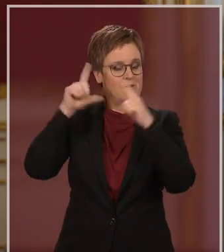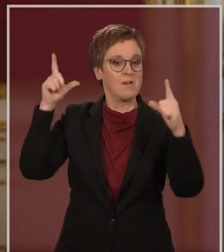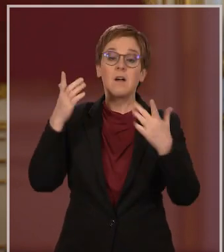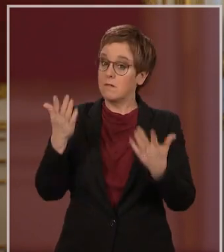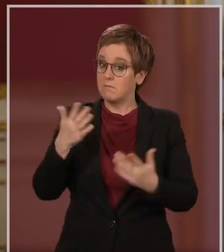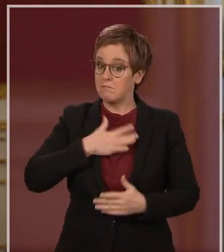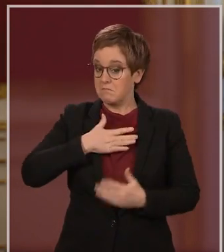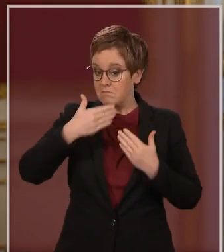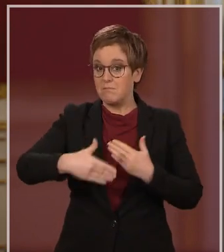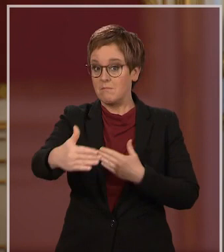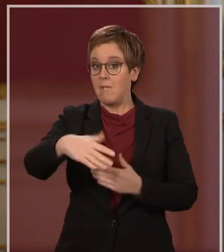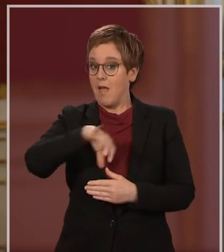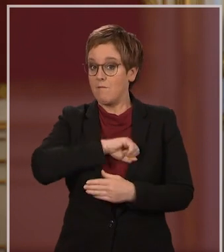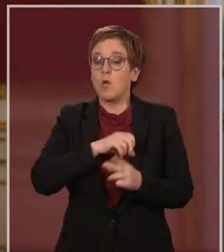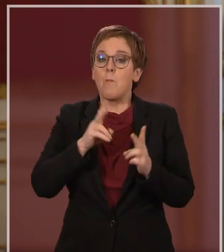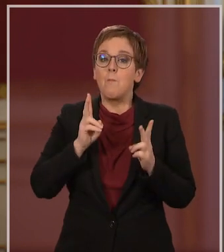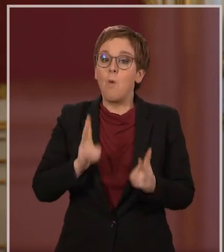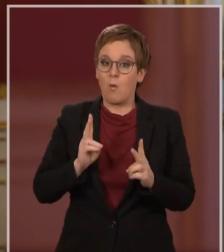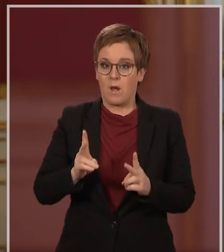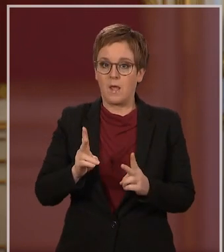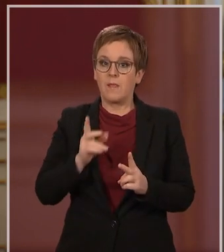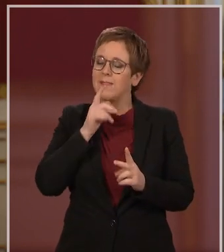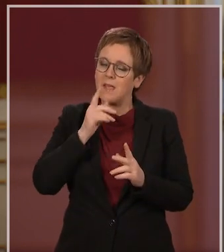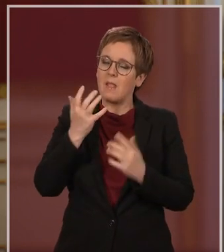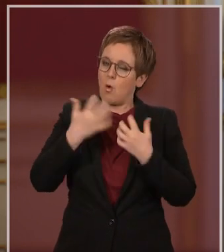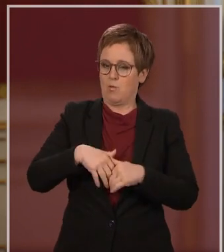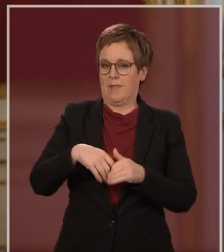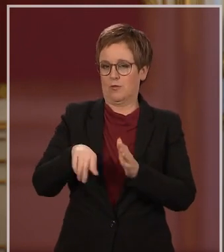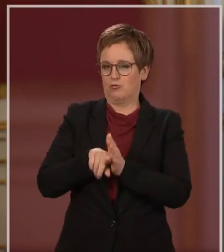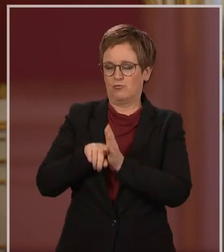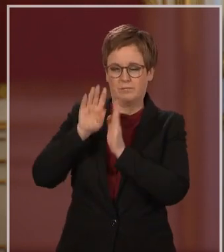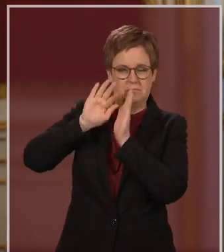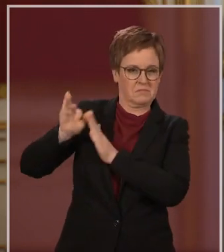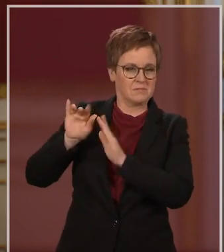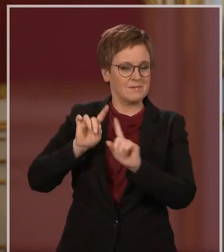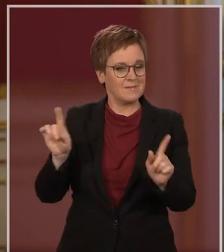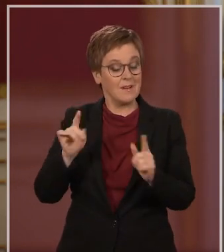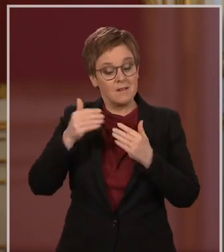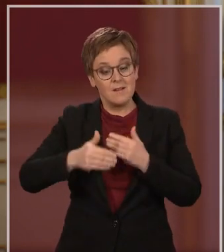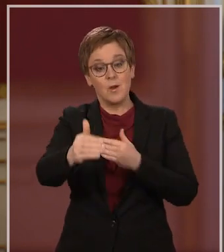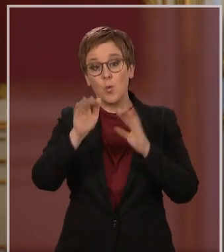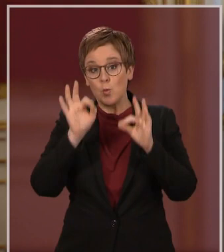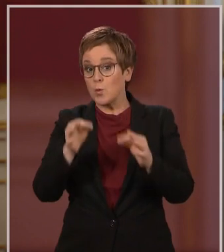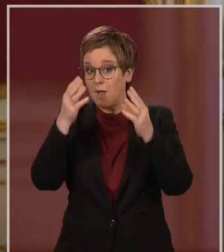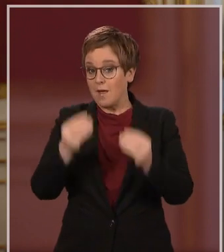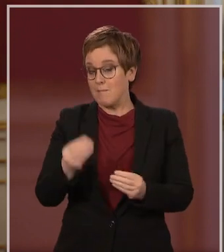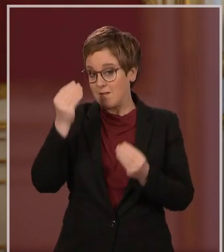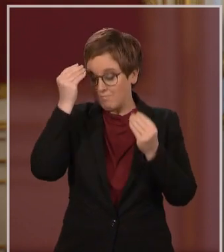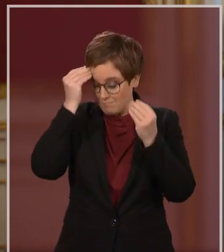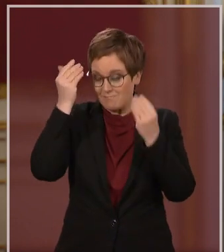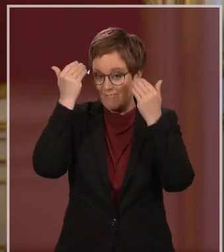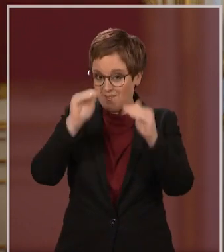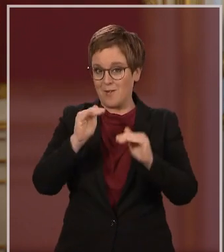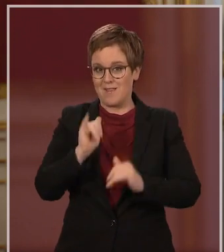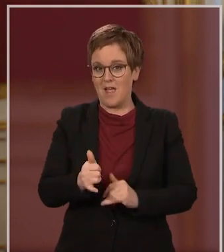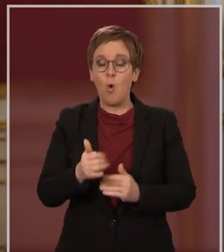Möglichkeit des Erfolgs zulässt, dass man trotz aller Schwierigkeiten an einen guten Ausgang glaubt,